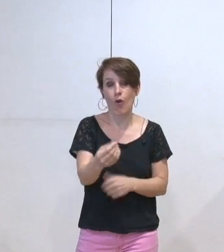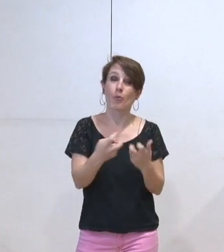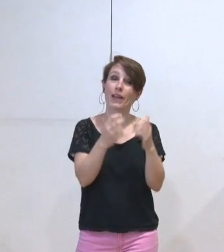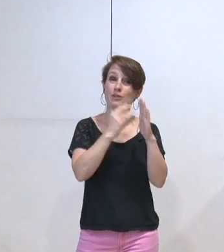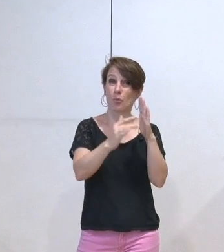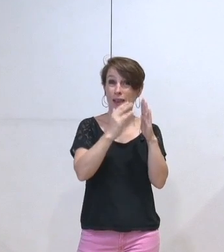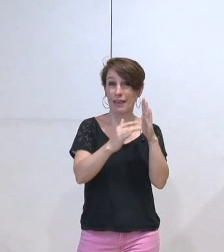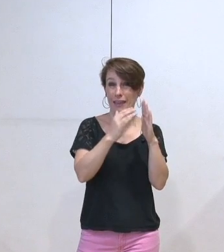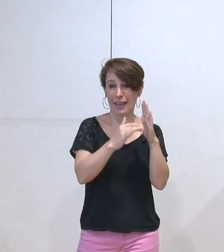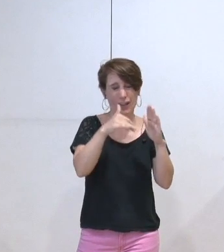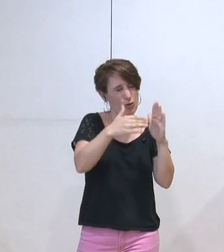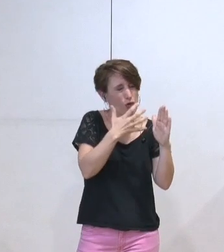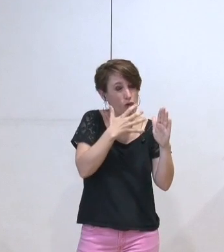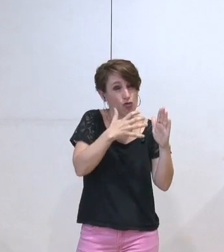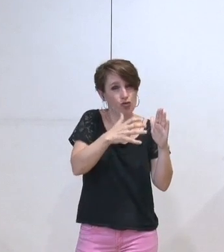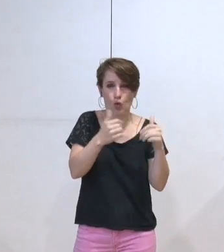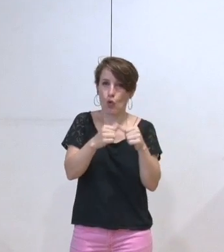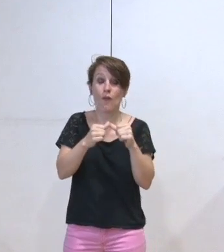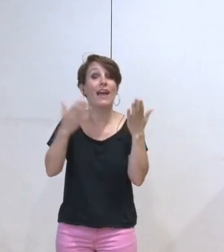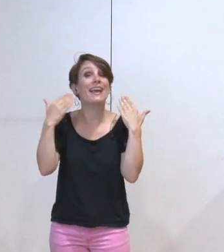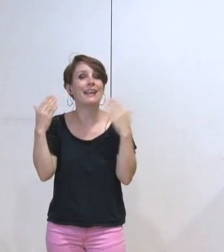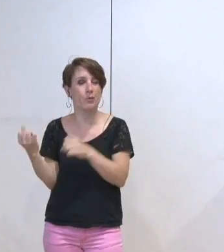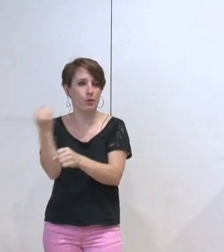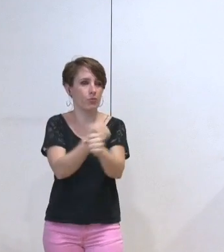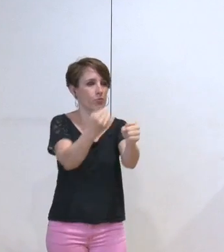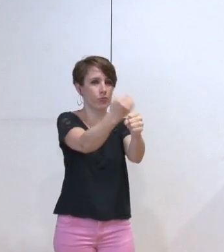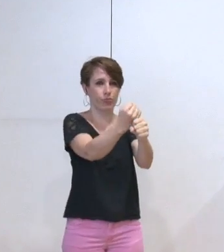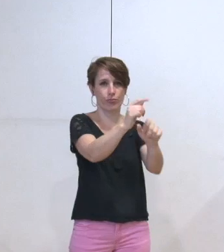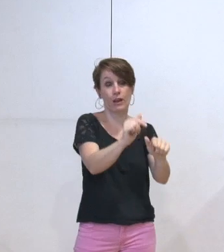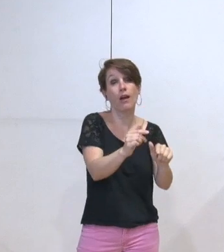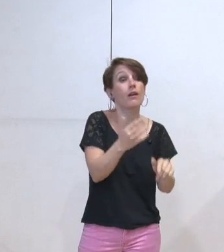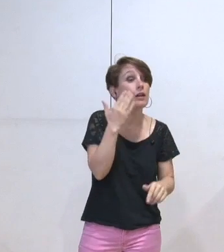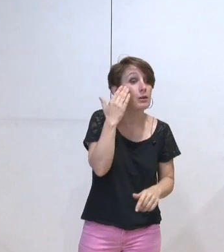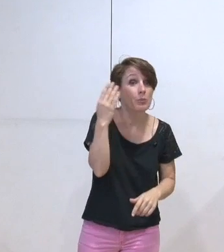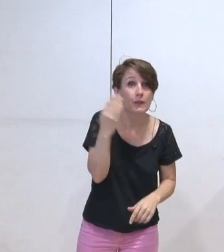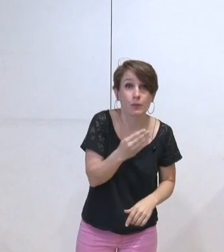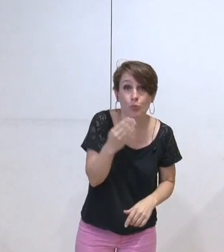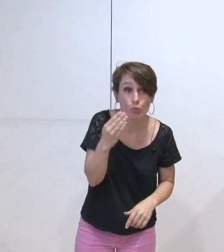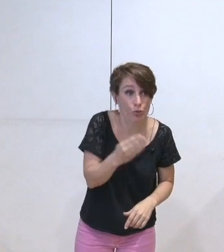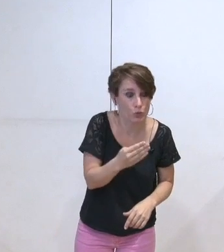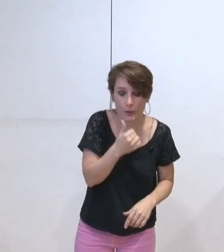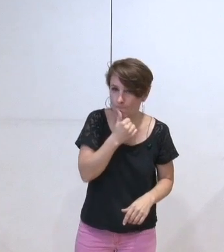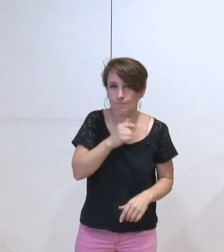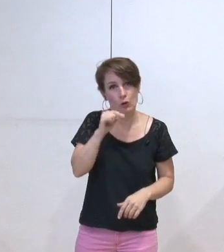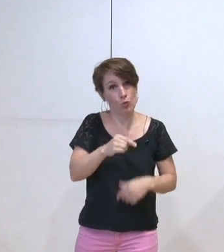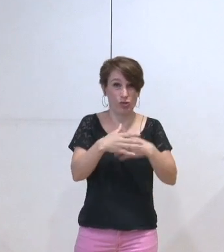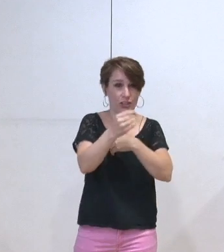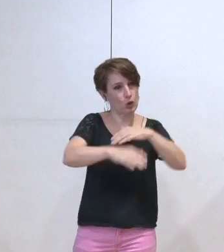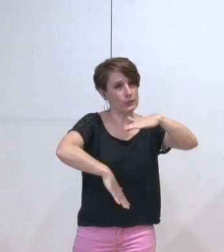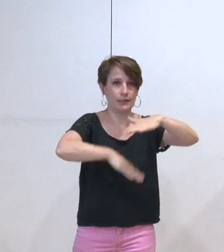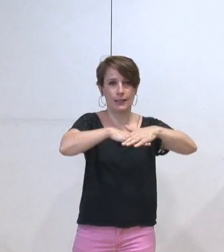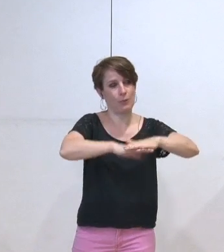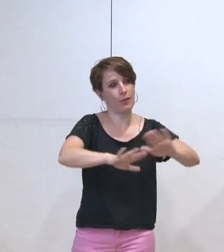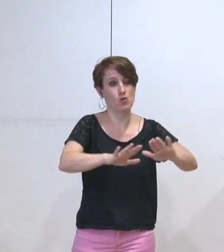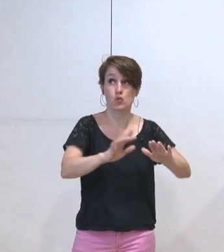les plus exposés à la chaleur et quand c'est malheureusement indispensable la limitation des sort sorties en période de pic de